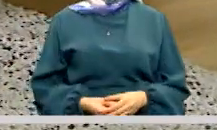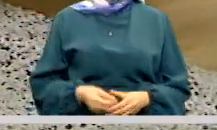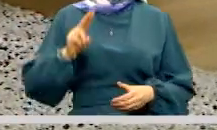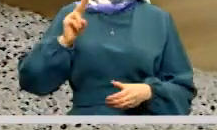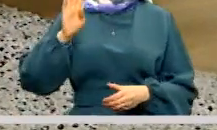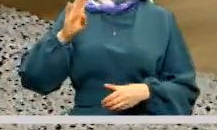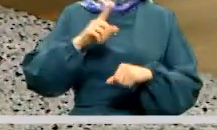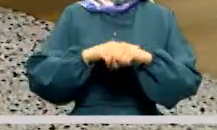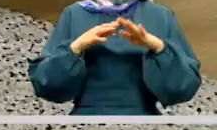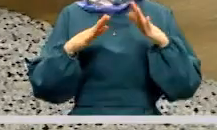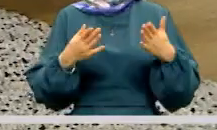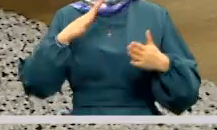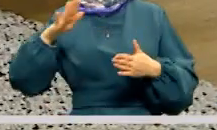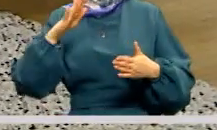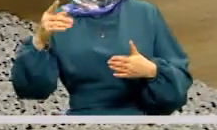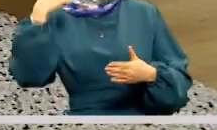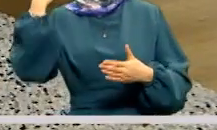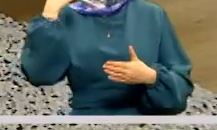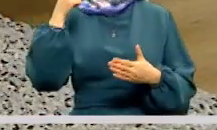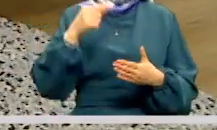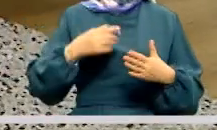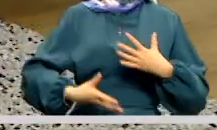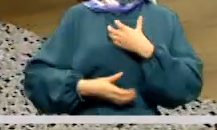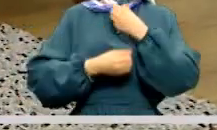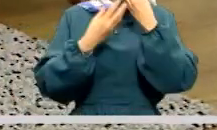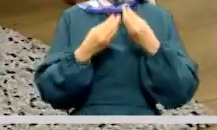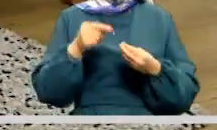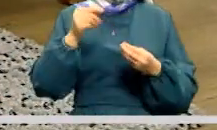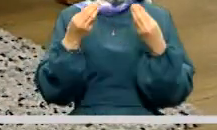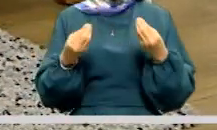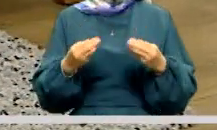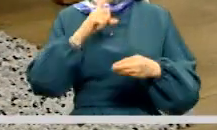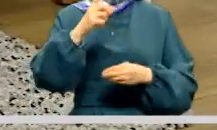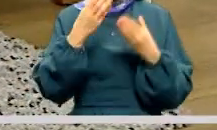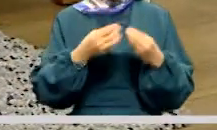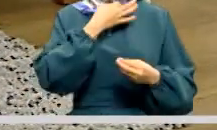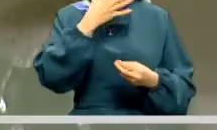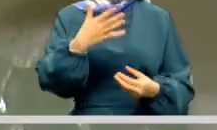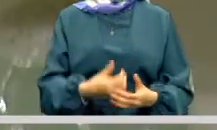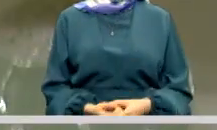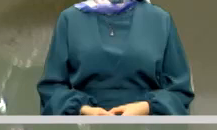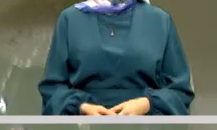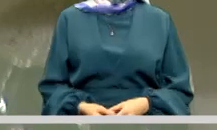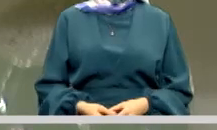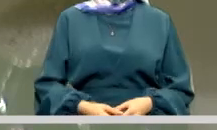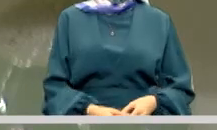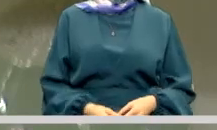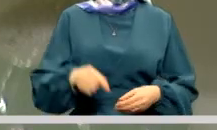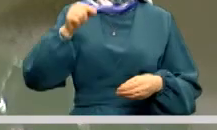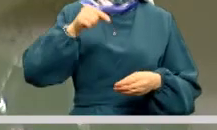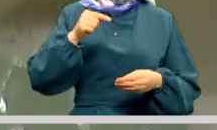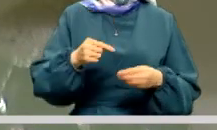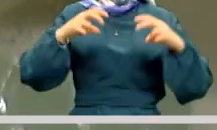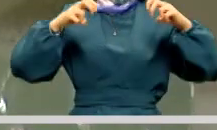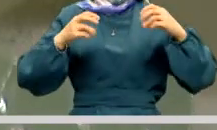saat diye böyle hayıflanıyordum ama bu da çok güzel oldu Ümit var bir cevap oldu teşekkür ediyoruz Peki hocam O zaman bugün kodumuz